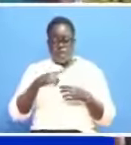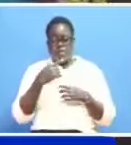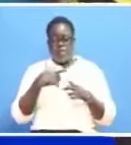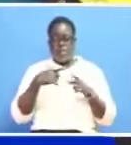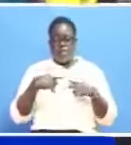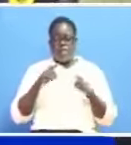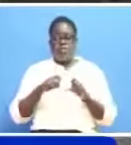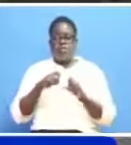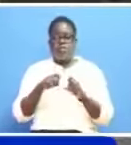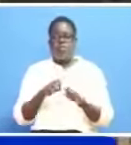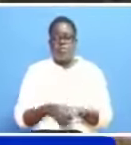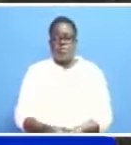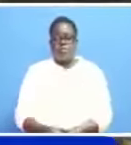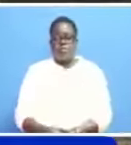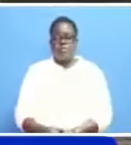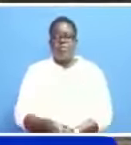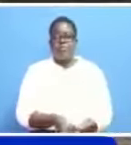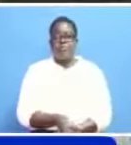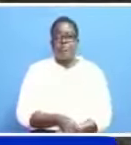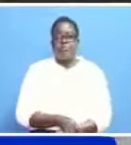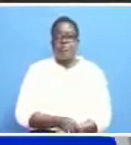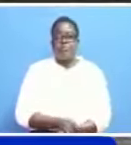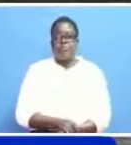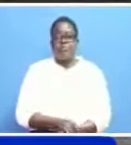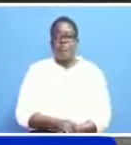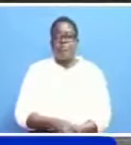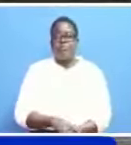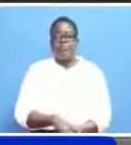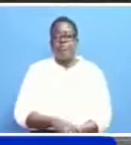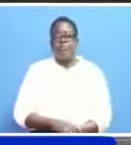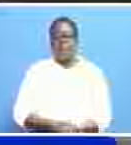Gilivote ya vilingi wa Mauvo kuma kaunti ya Mombasa ni cha wa Angelina Mose.